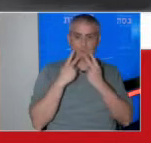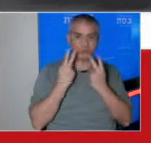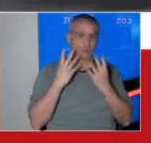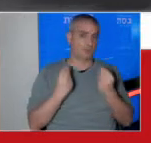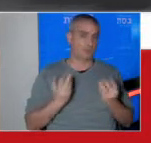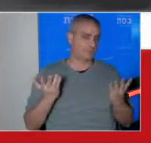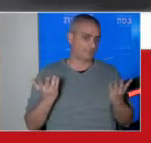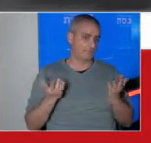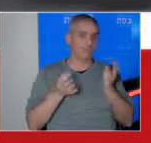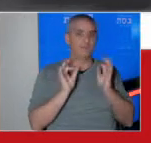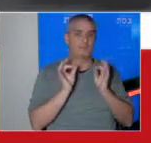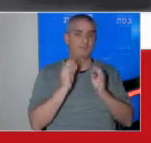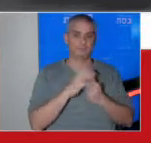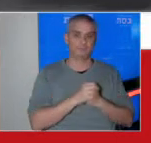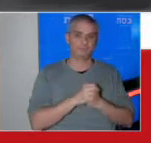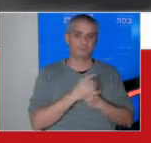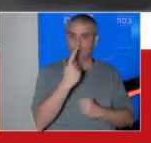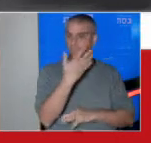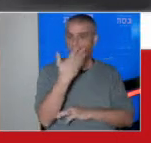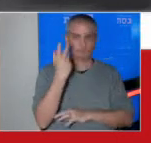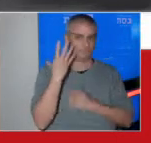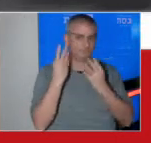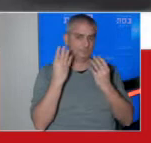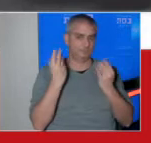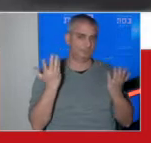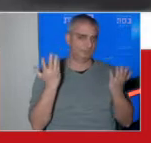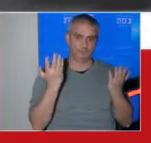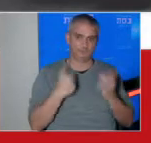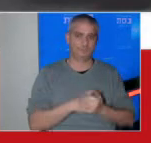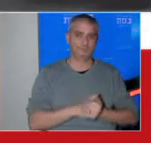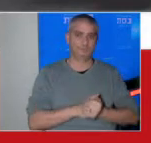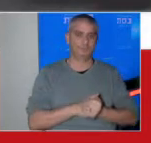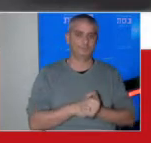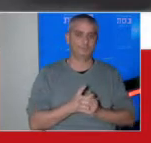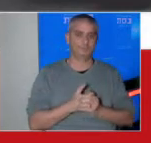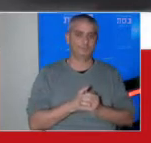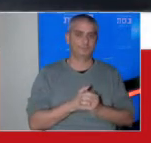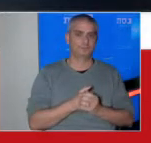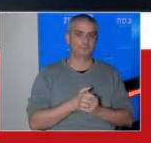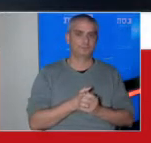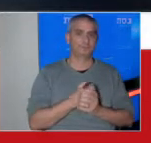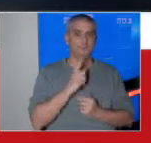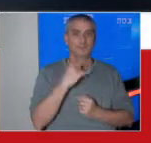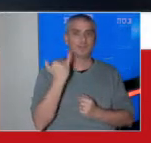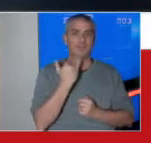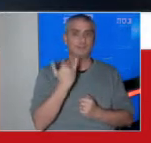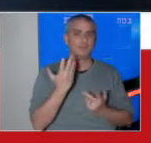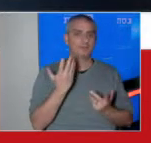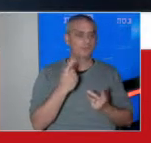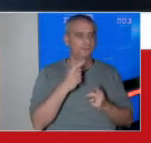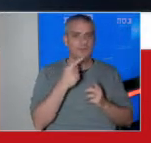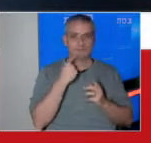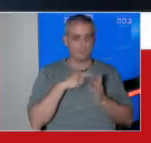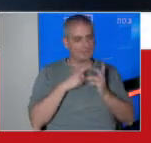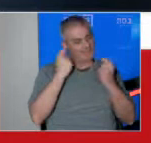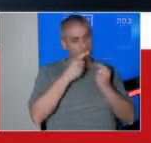טוב. כן, במיוחד בגל... לא בכל מדינה לומדים כל כך הרבה בזום כמו אצלנו. זהו, זה גם נכון העניין הזה, וכל פעם משום מה איכשהו מסמנים את